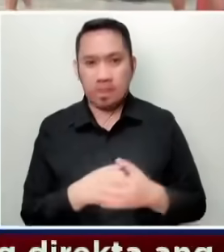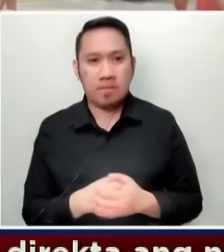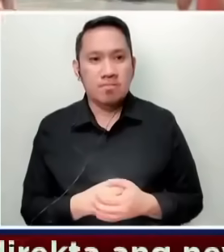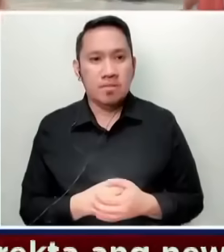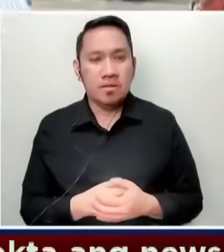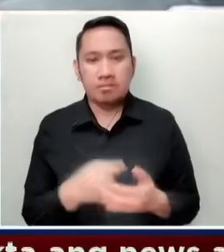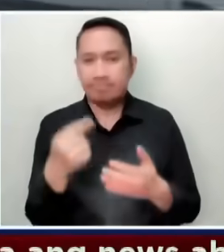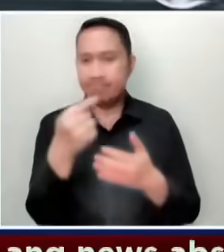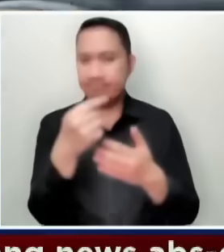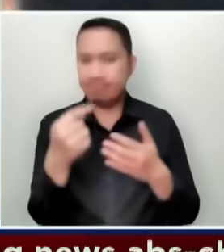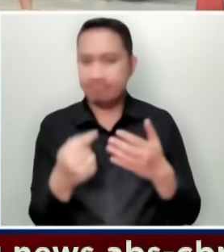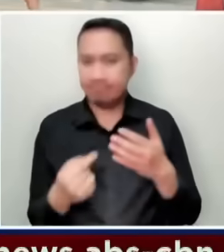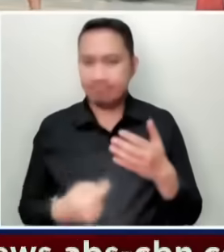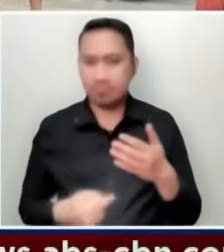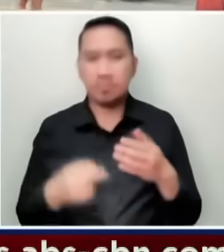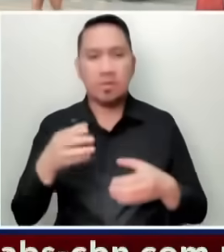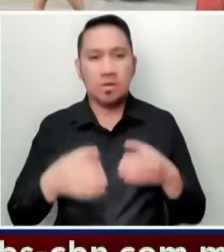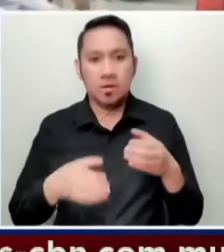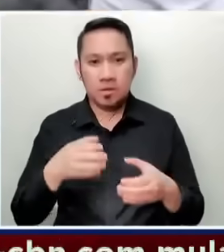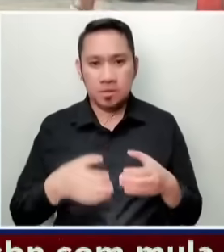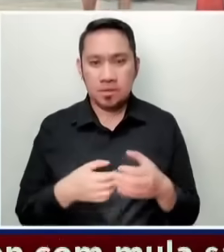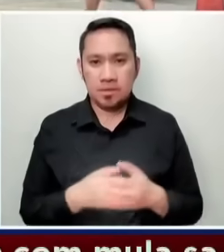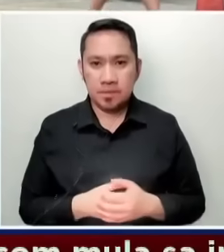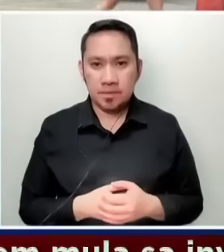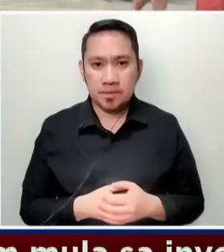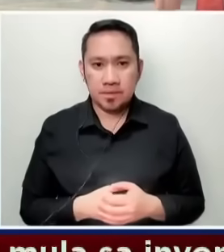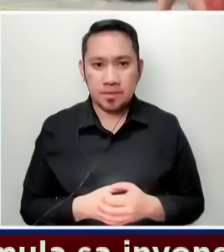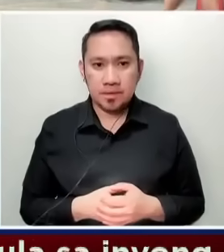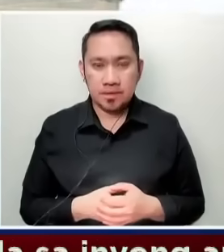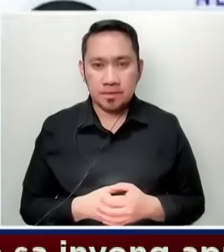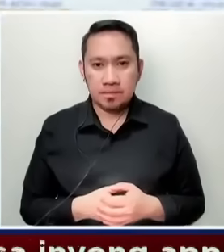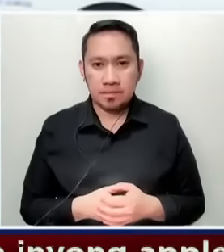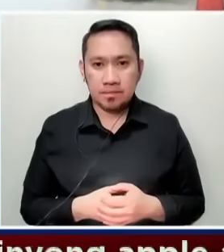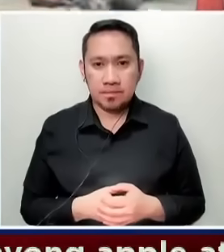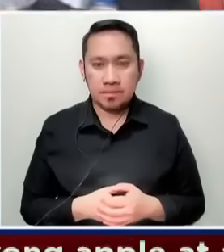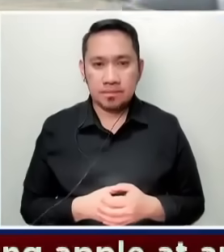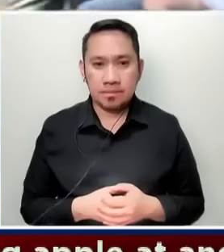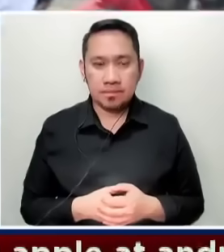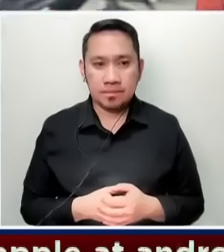serious physical injuries, direct assault, at illegal possession of